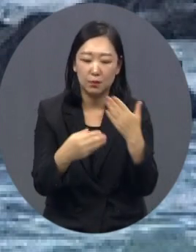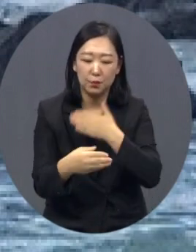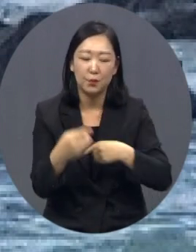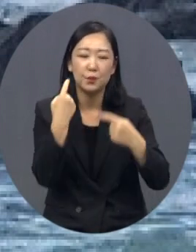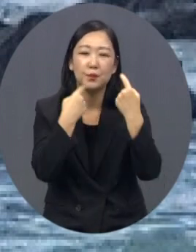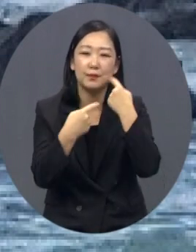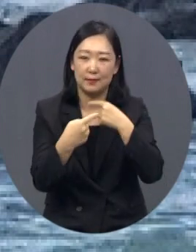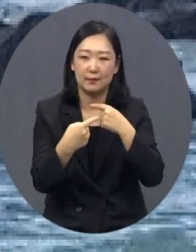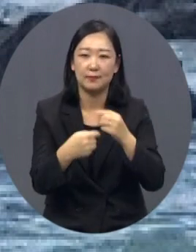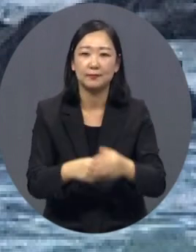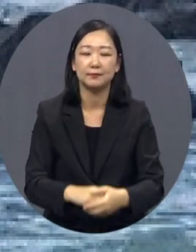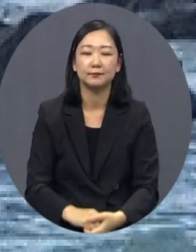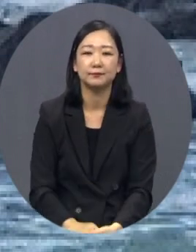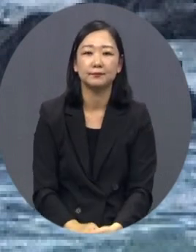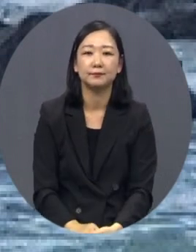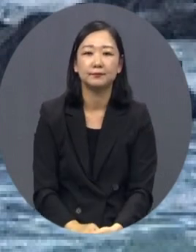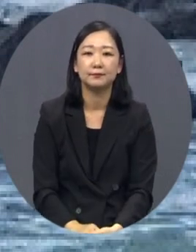입은 것으로 알려졌습니다